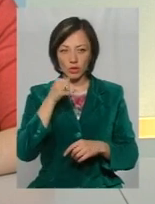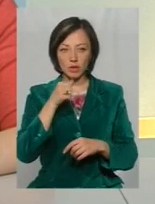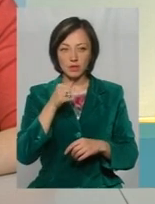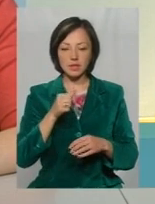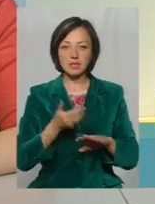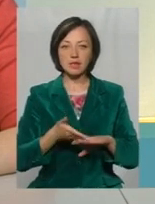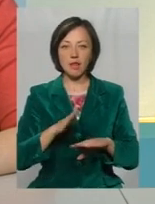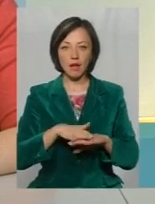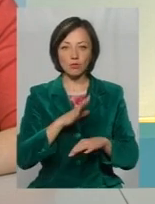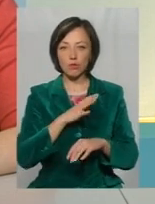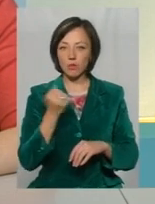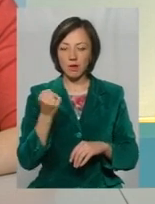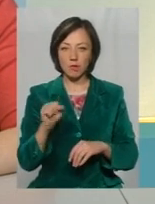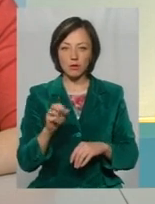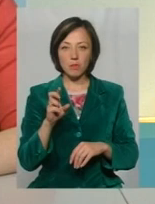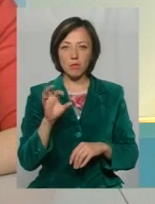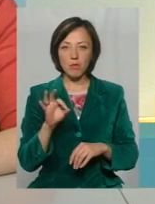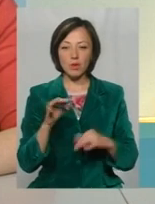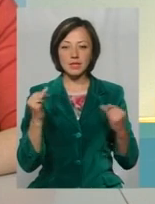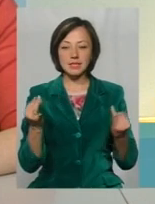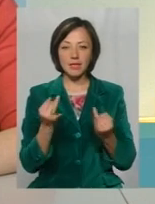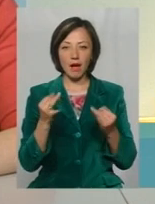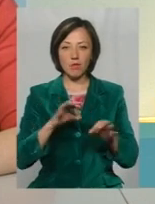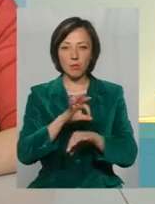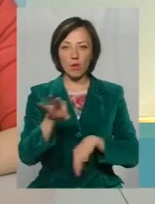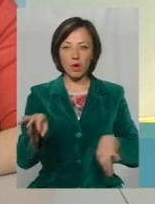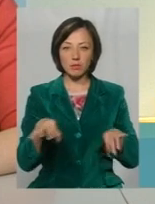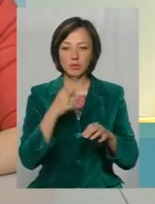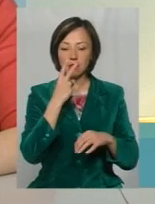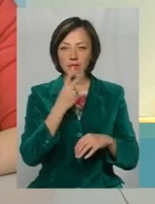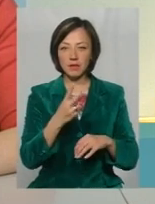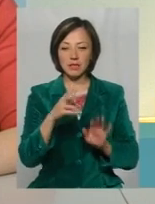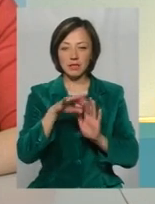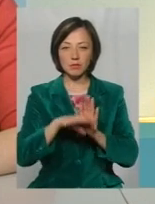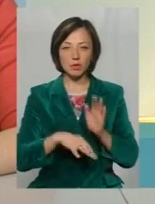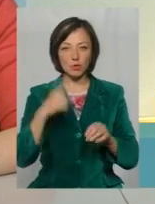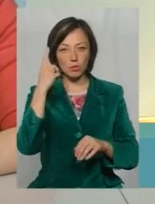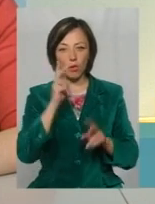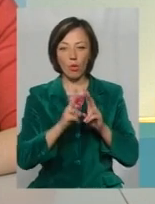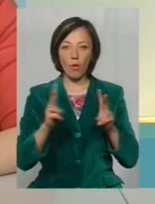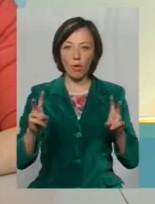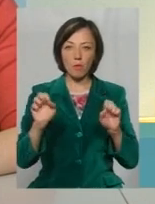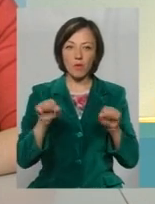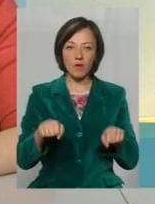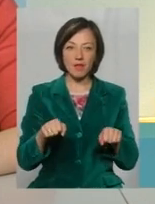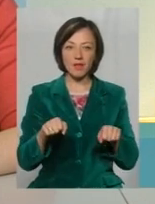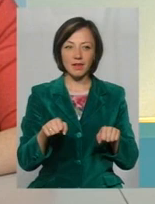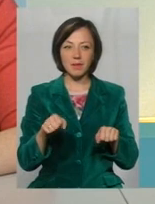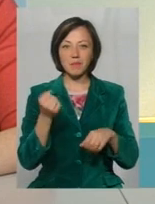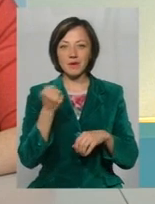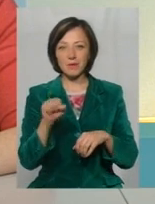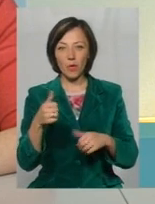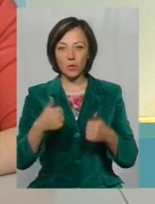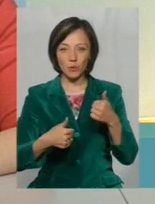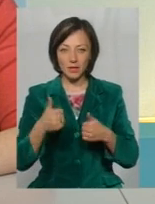досить складно було перемогти, тому що настільки цікаві проекти. Ми дивились там на список і думали, кого би ми могли обійти. Не те, що у нас